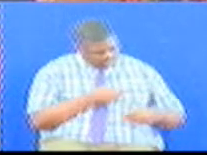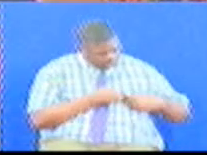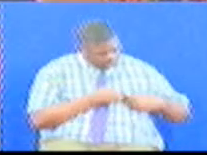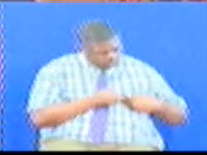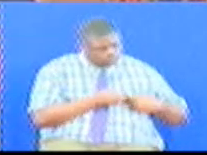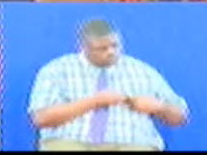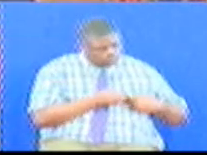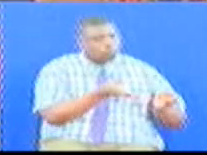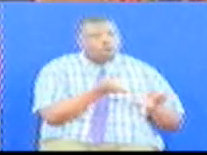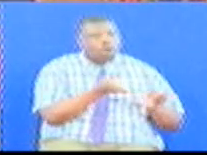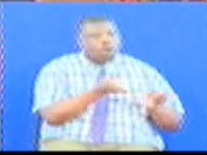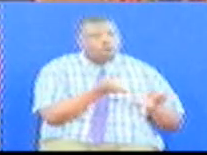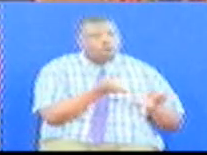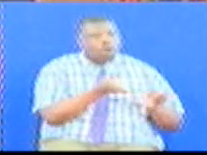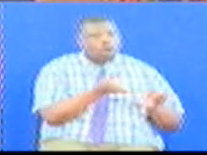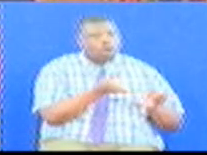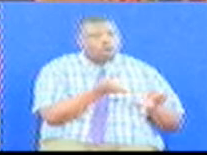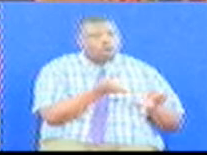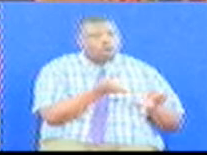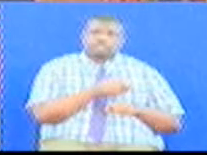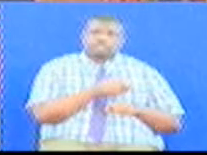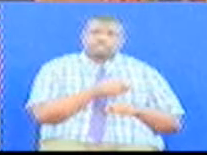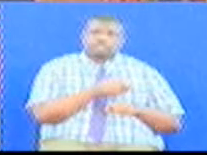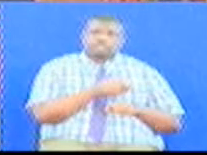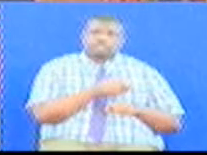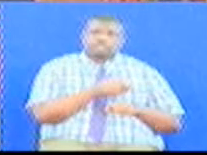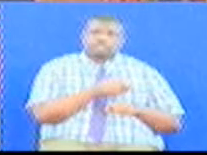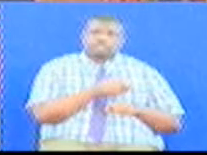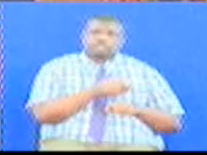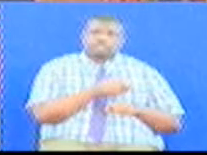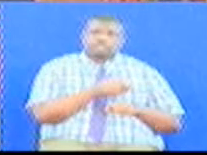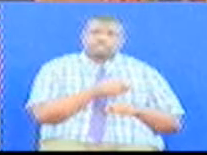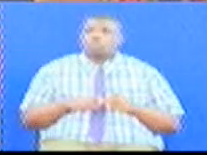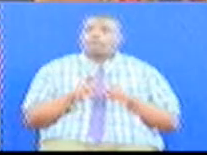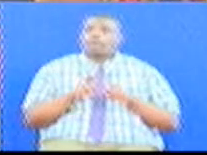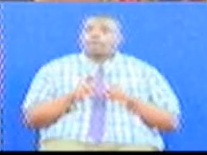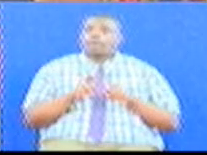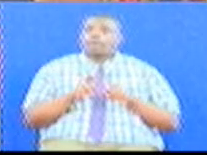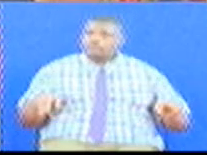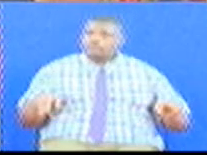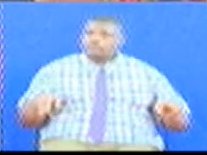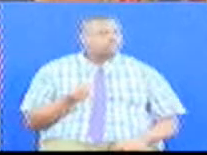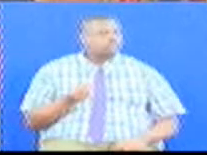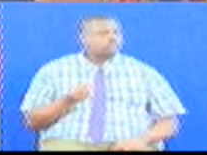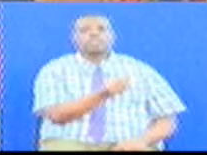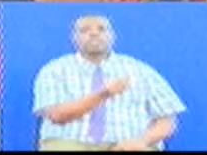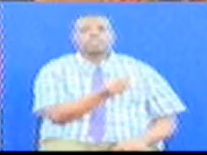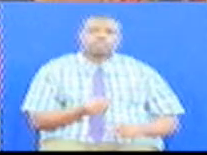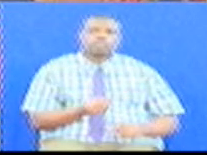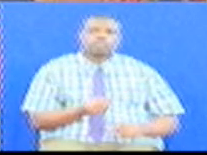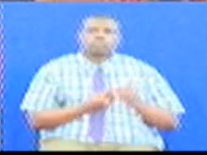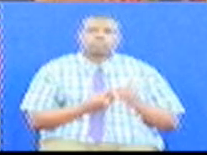inaenda kutoa watumishi wa muhimili wa mahakama wasiweze